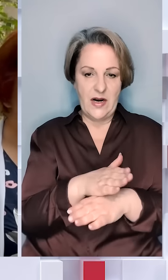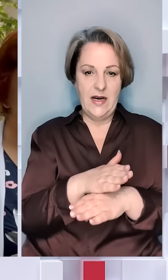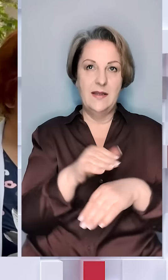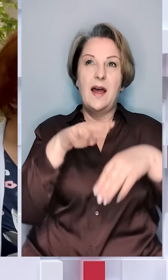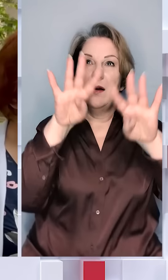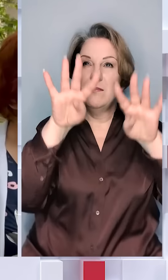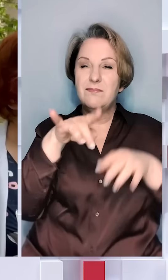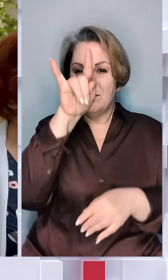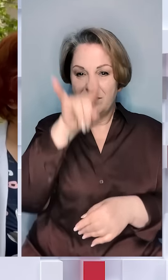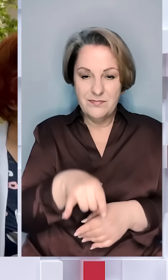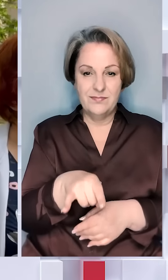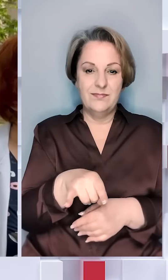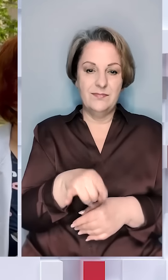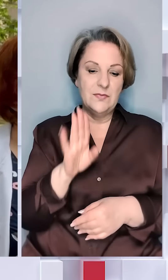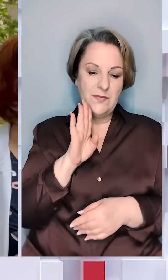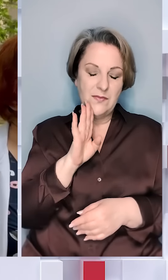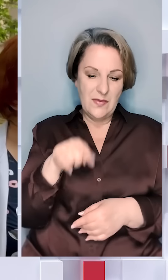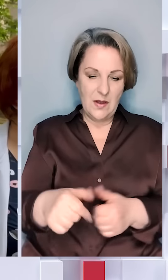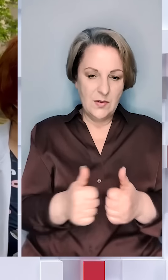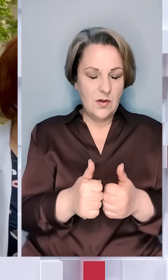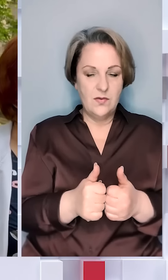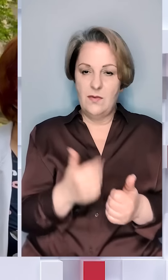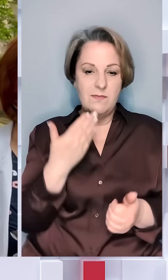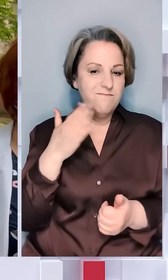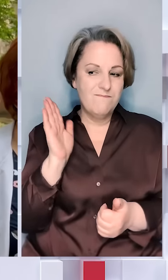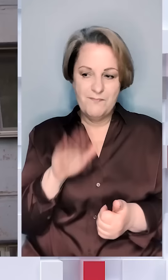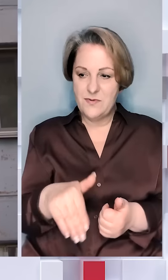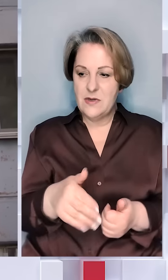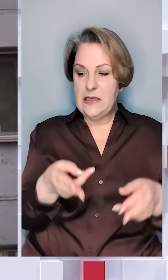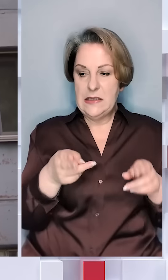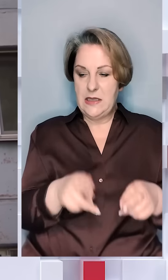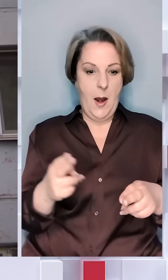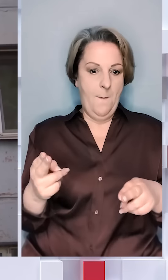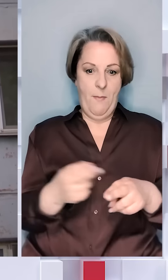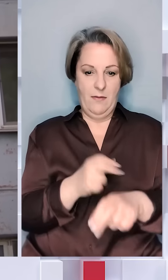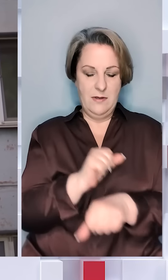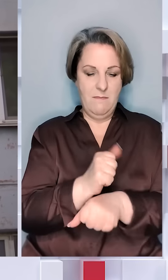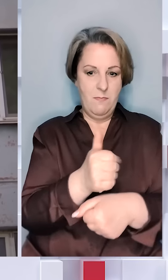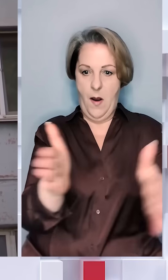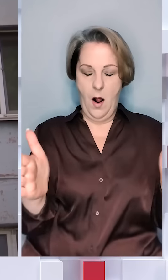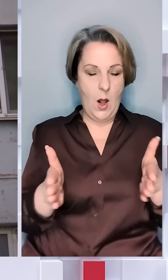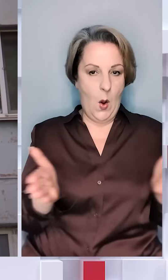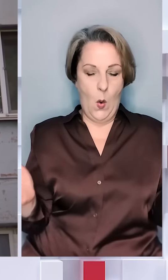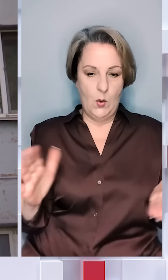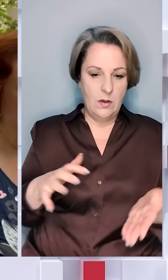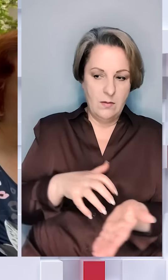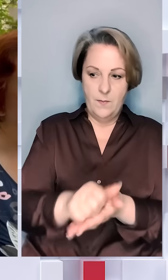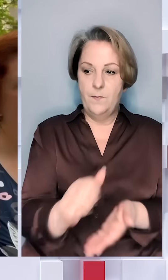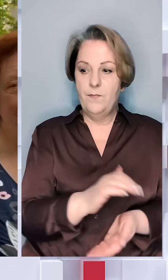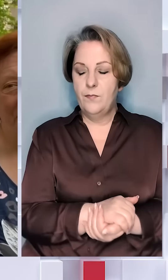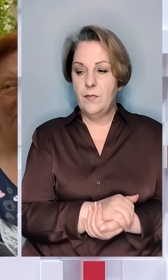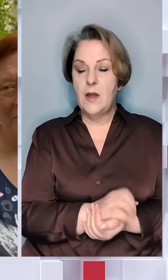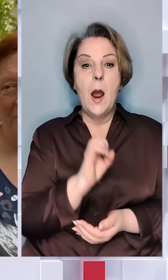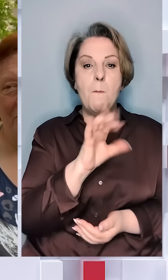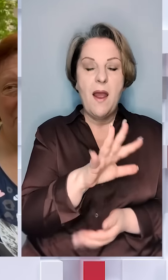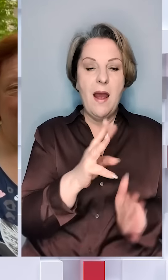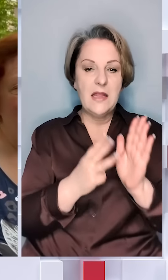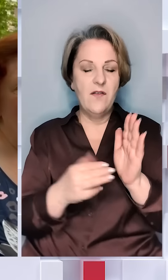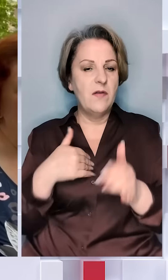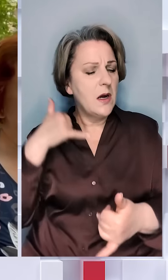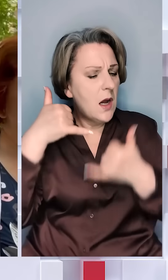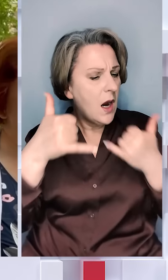выбило и рамы. У соседки снизу она вообще залишилась вот без балкона. На 15.80